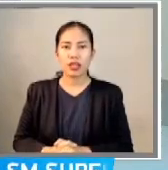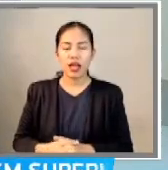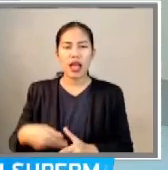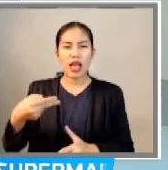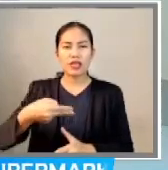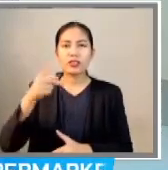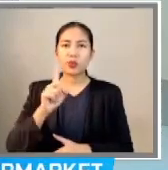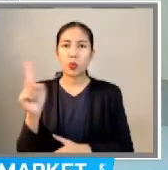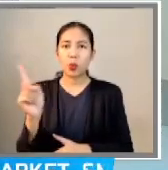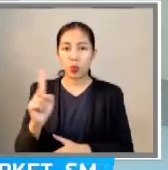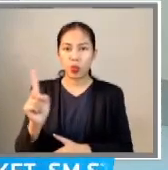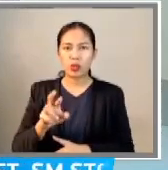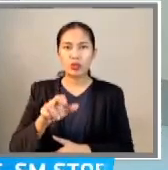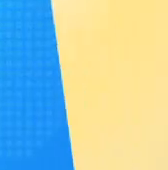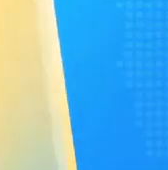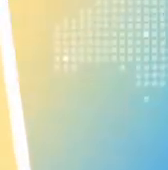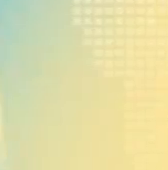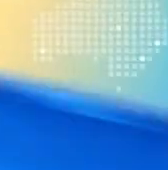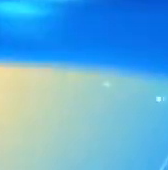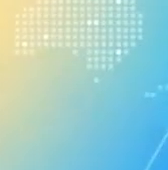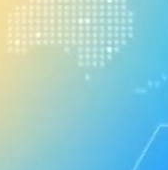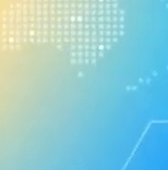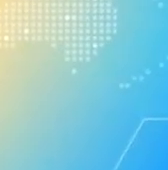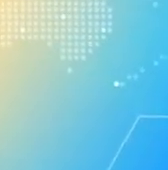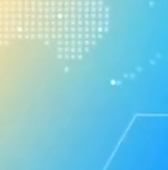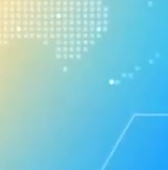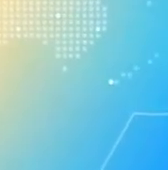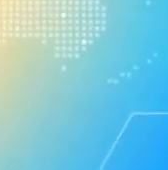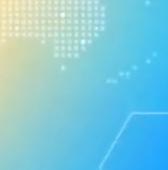Spot ni Bernadette Reyes.